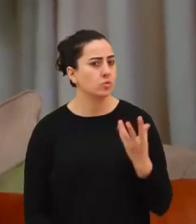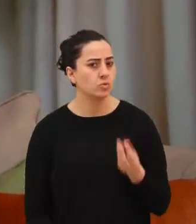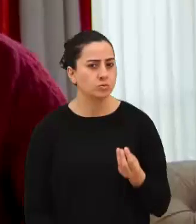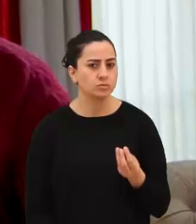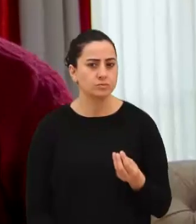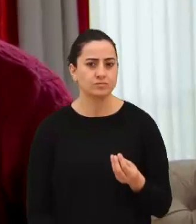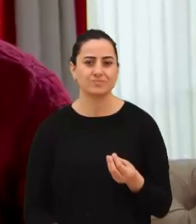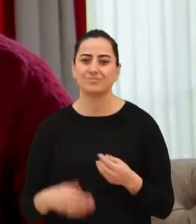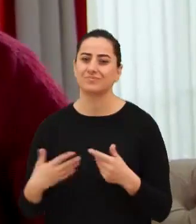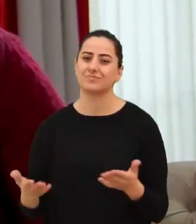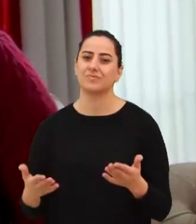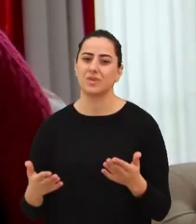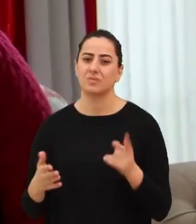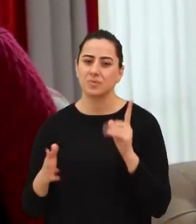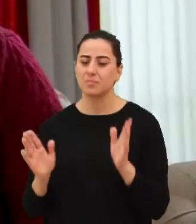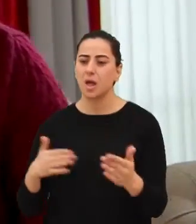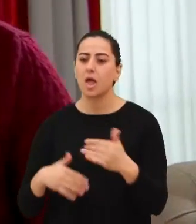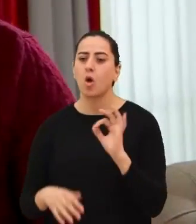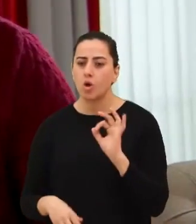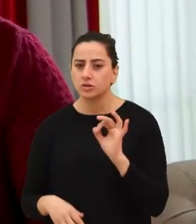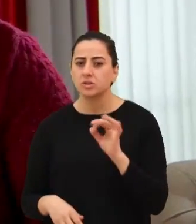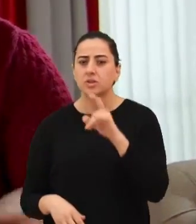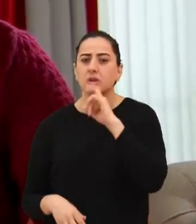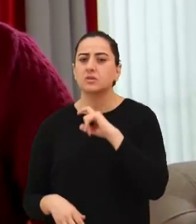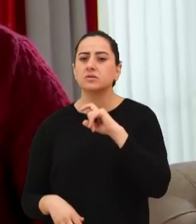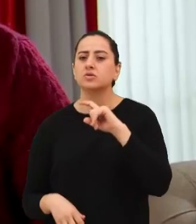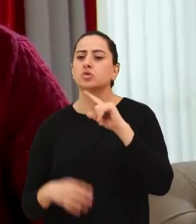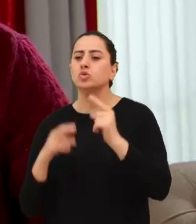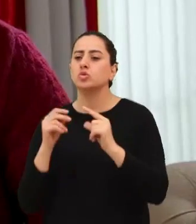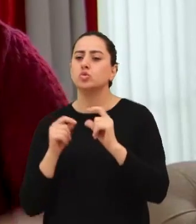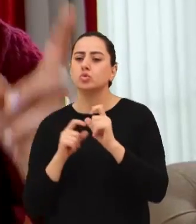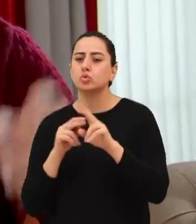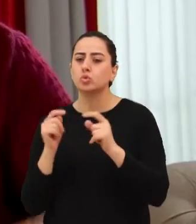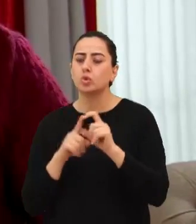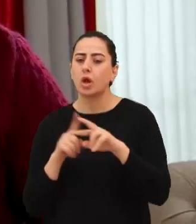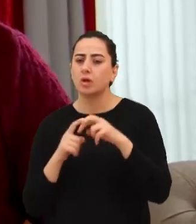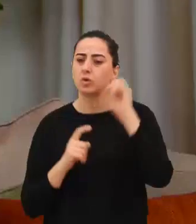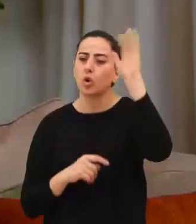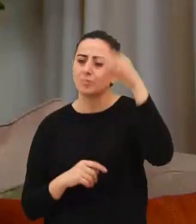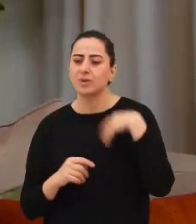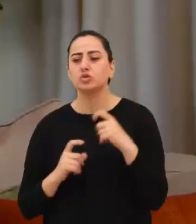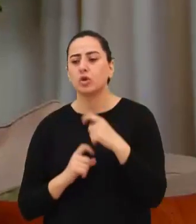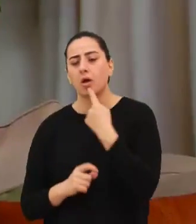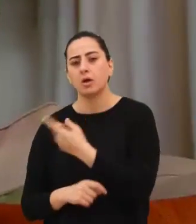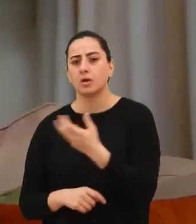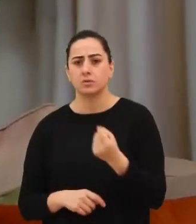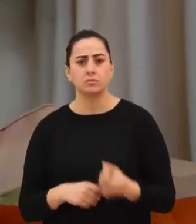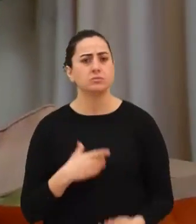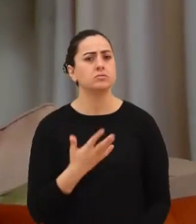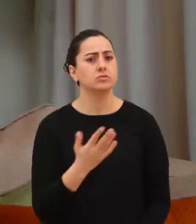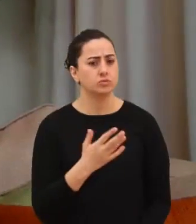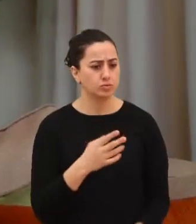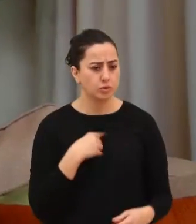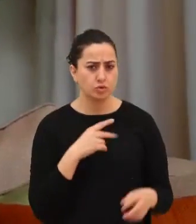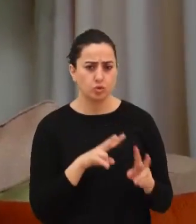hayırdır? Ya bana bir paket gelecekti de yanlışlıkla onu Üsküdar'a götürmüşler. Ben şimdi Şükrü'yü gönderir aldırırım. Aa, ne gerek var göndermene ya?